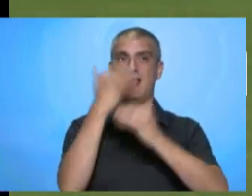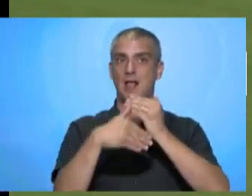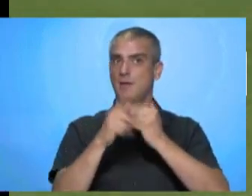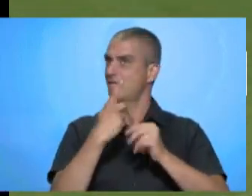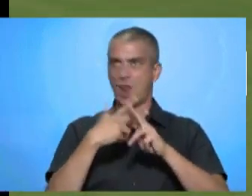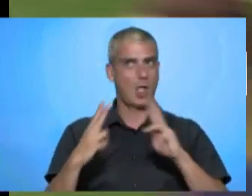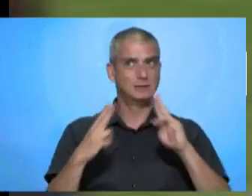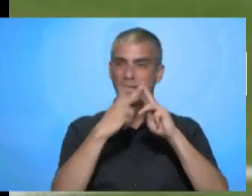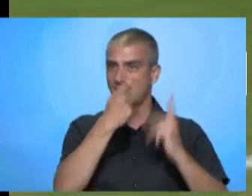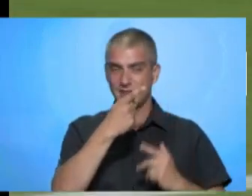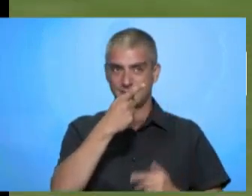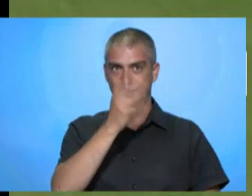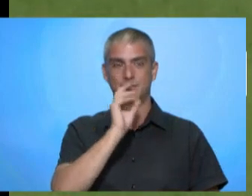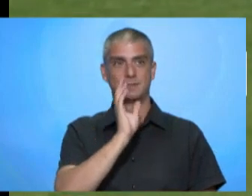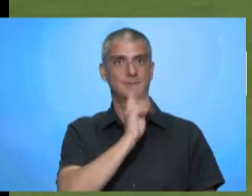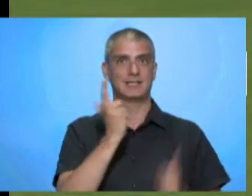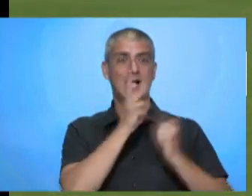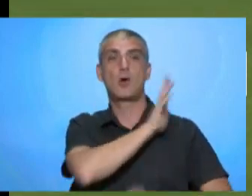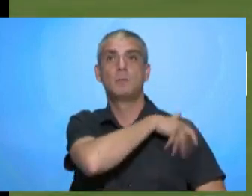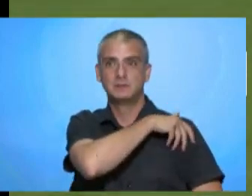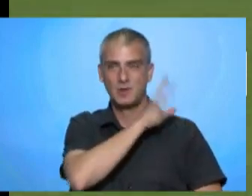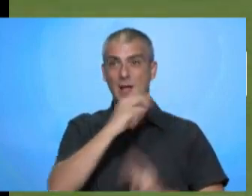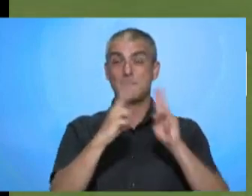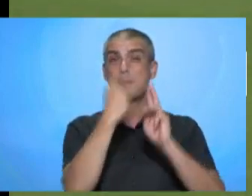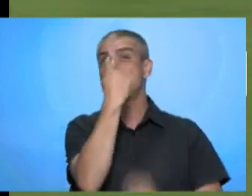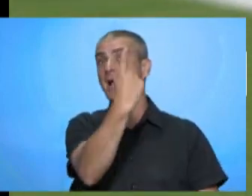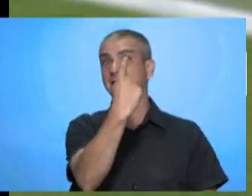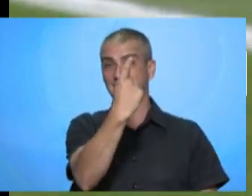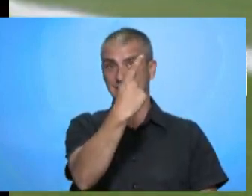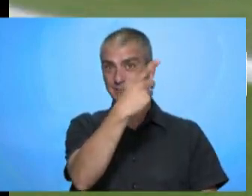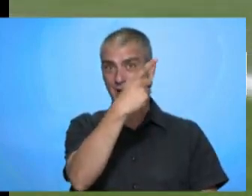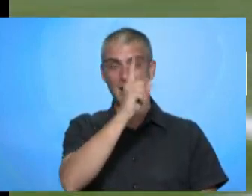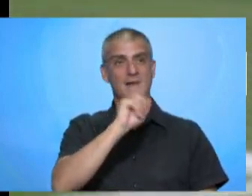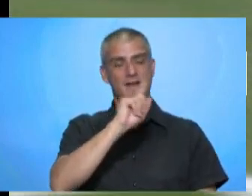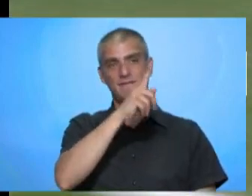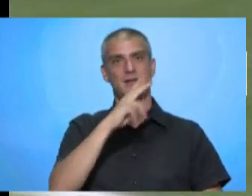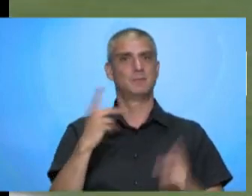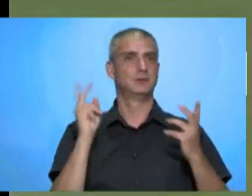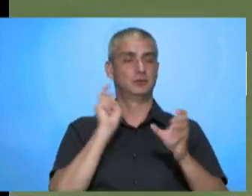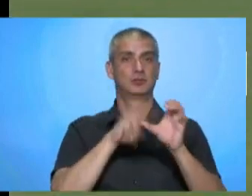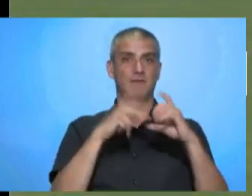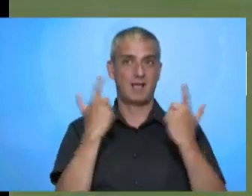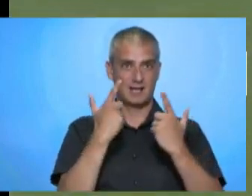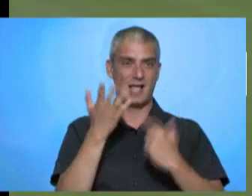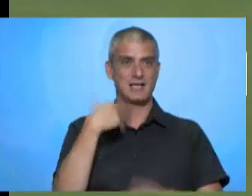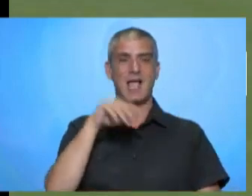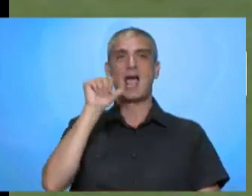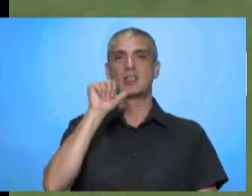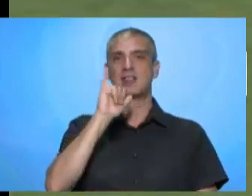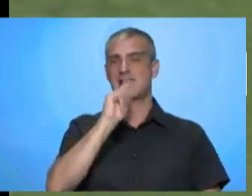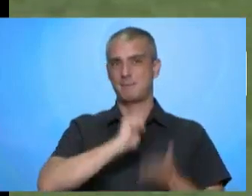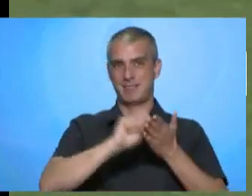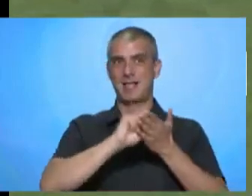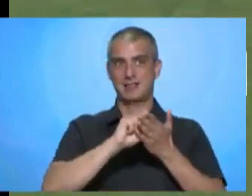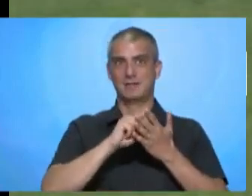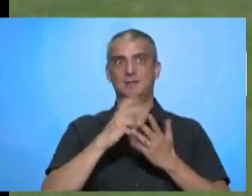רק הצרפתים בסנט פטרסבורג חגגו, גם בפריז עצמה, ומי שהשתתפה בחגיגות האלה הייתה אנטוניה ימין,